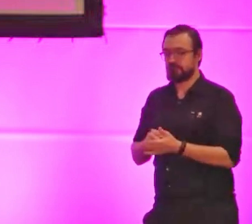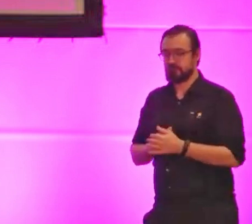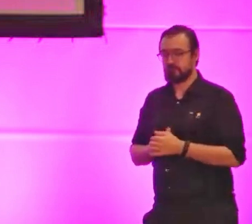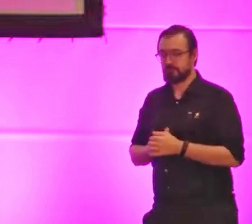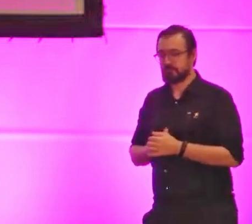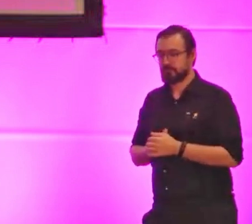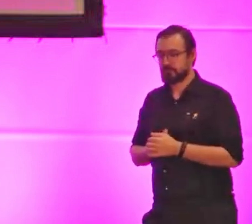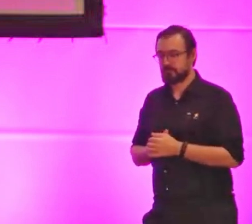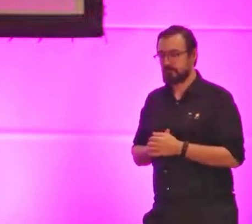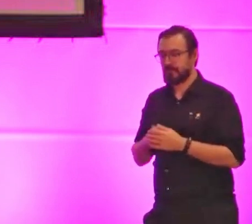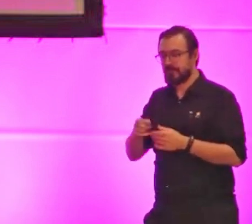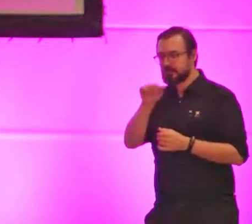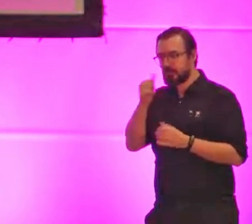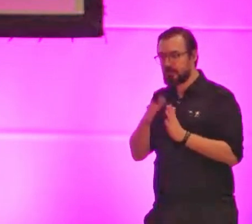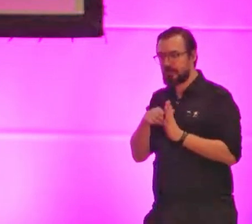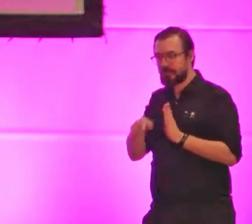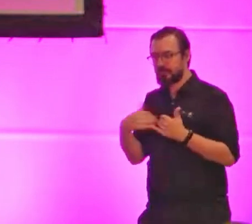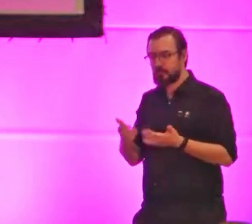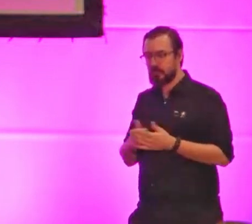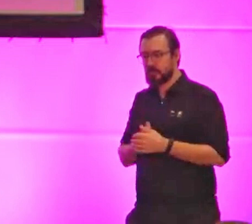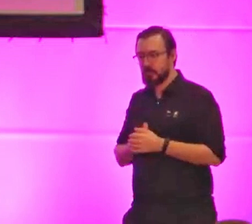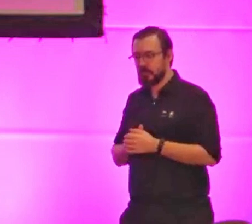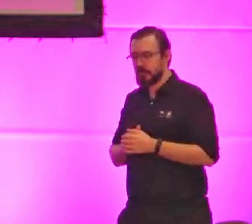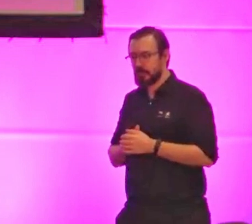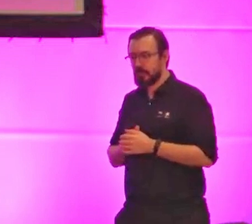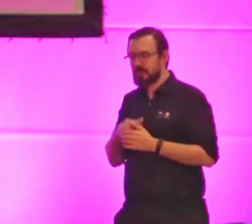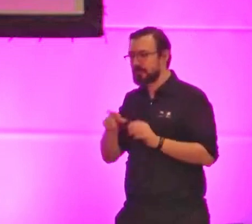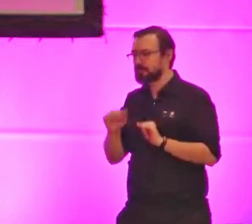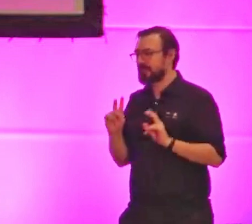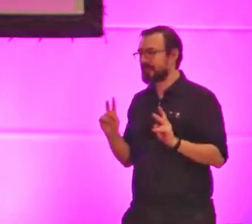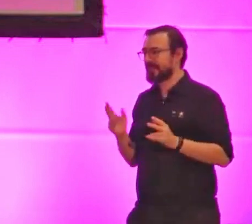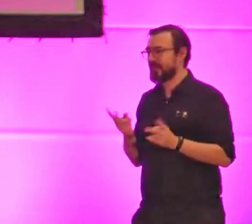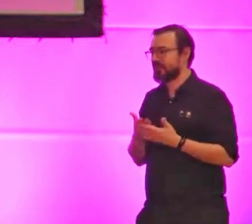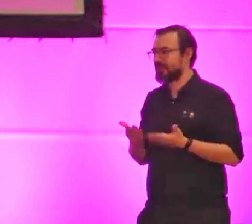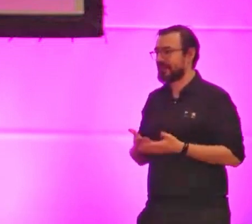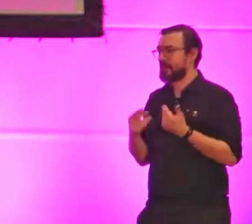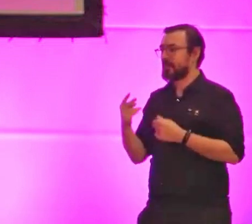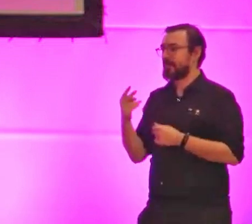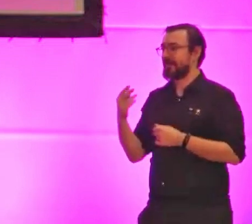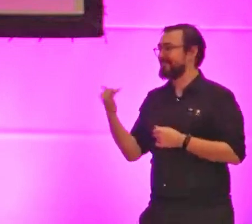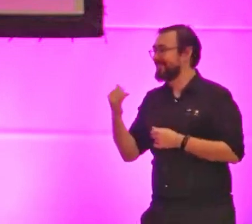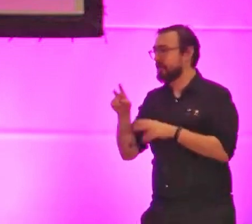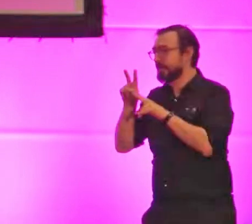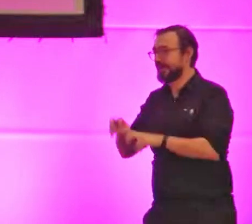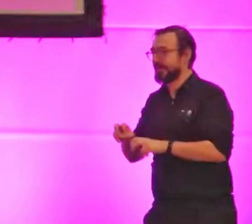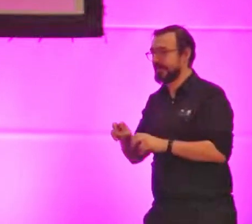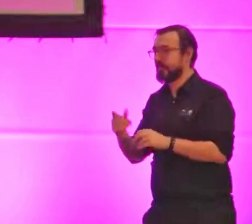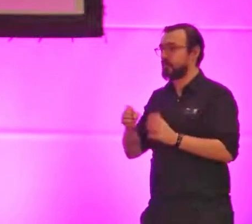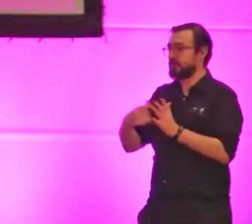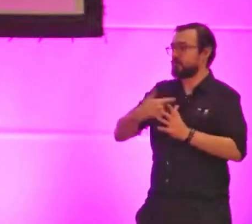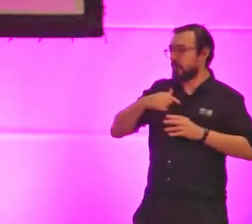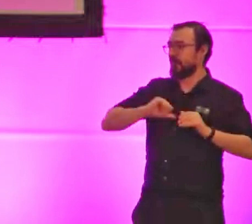Och kruxet var ju att, ja, det hade inte hjälpt att vara tio utredare. För jag måste ju ändå läsa